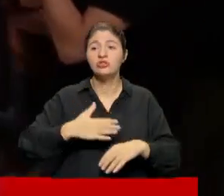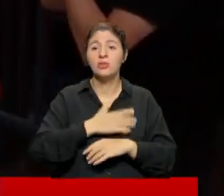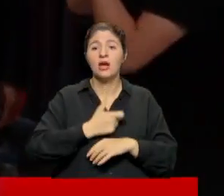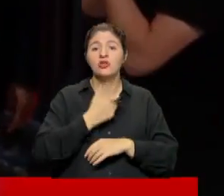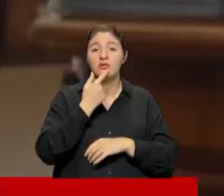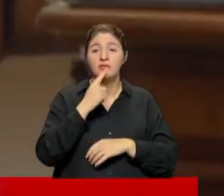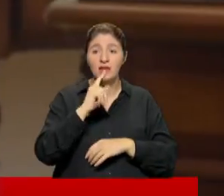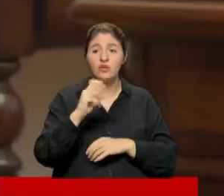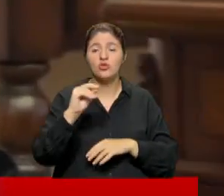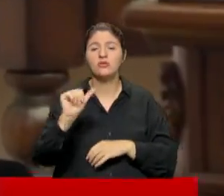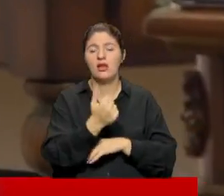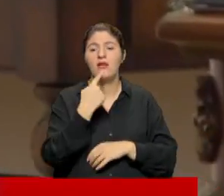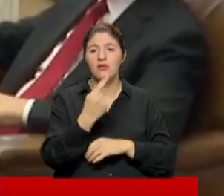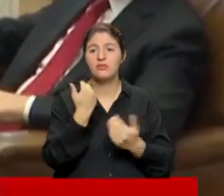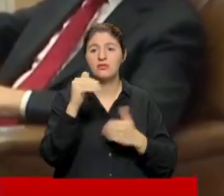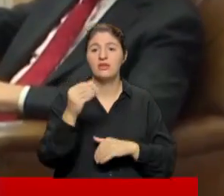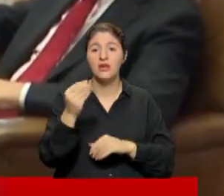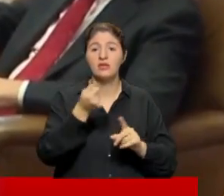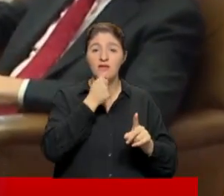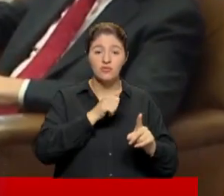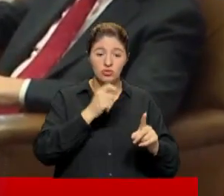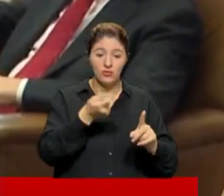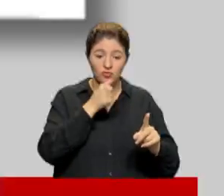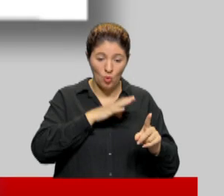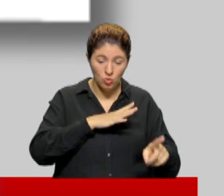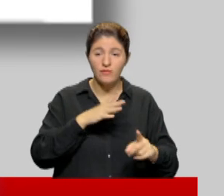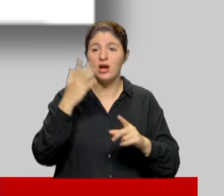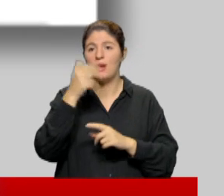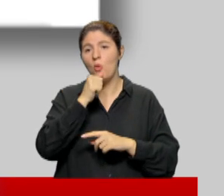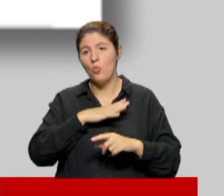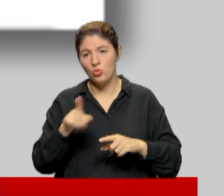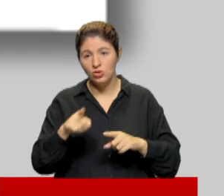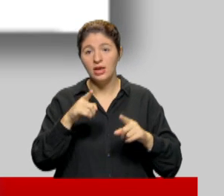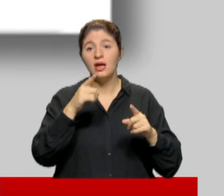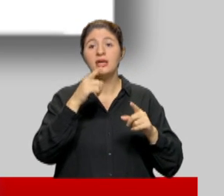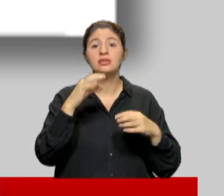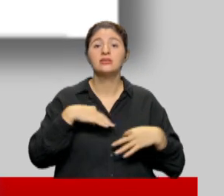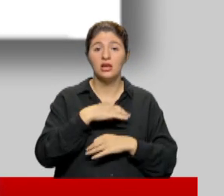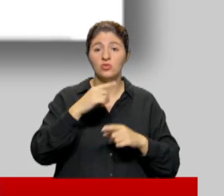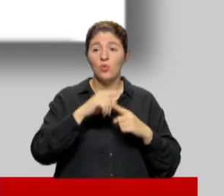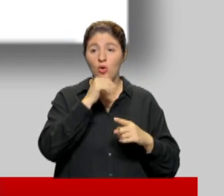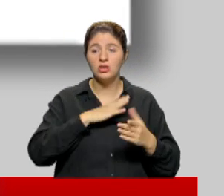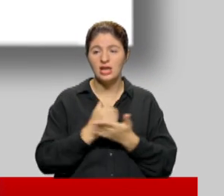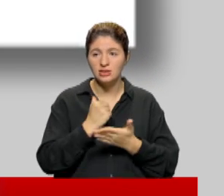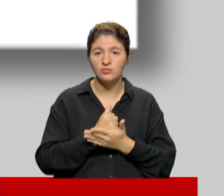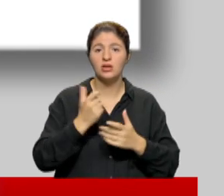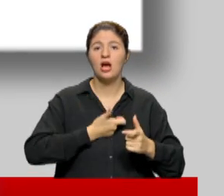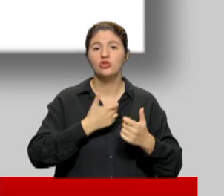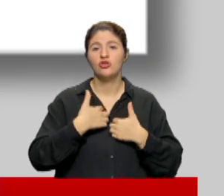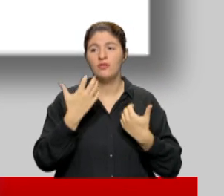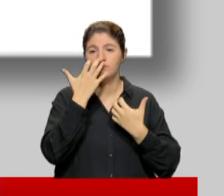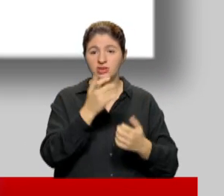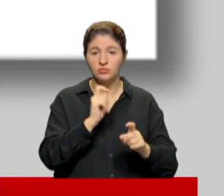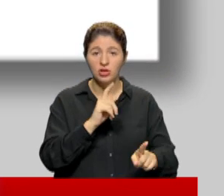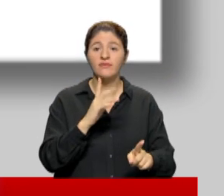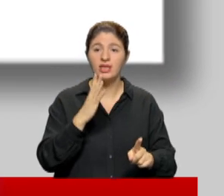teklifine çok kıymetli diyerek destek verdi Davutoğlu ve kar mollu oğlu Sayın Kılıçdaroğlu'nun kazanımları yasal güvence altına alacak ve